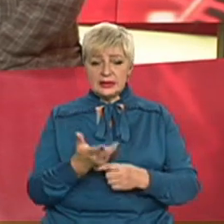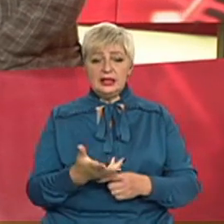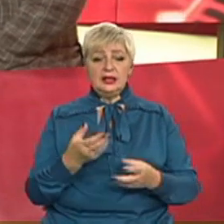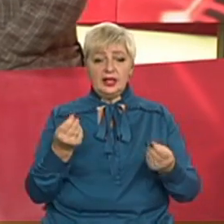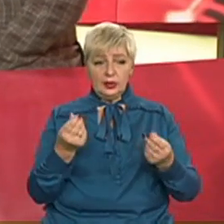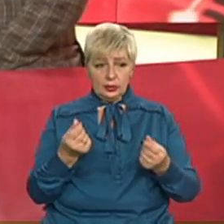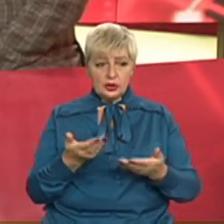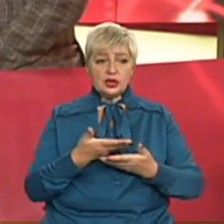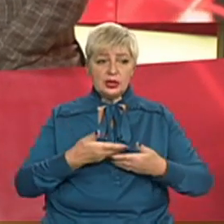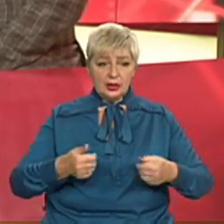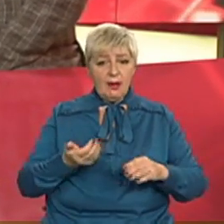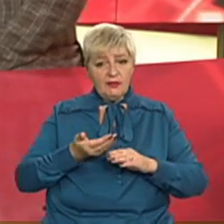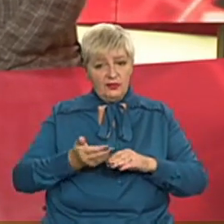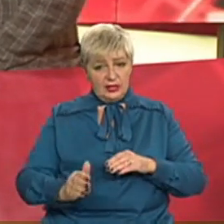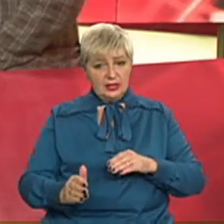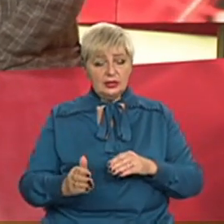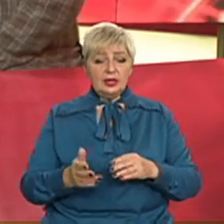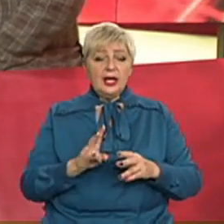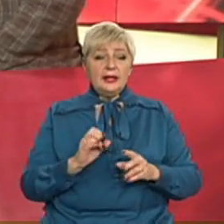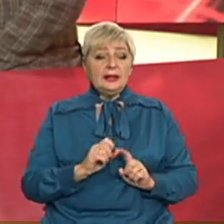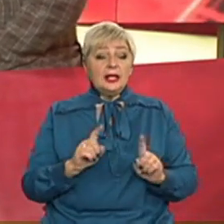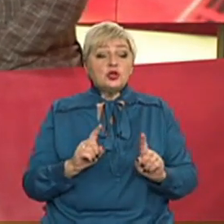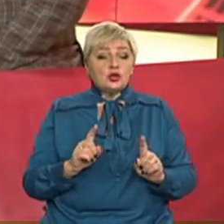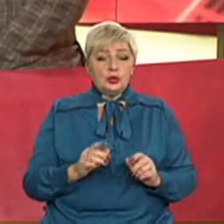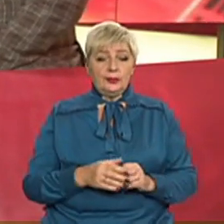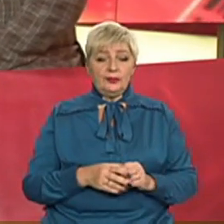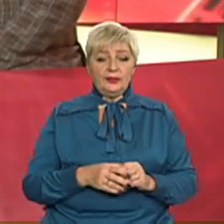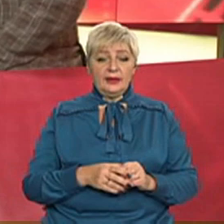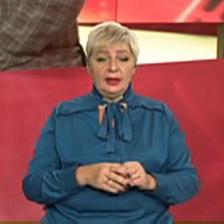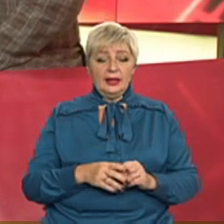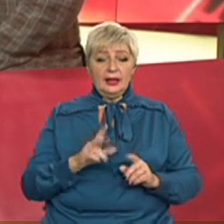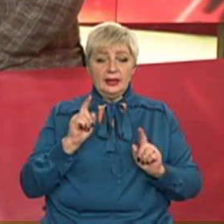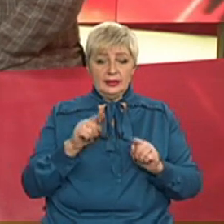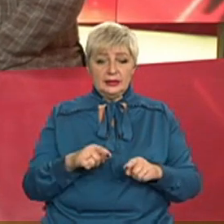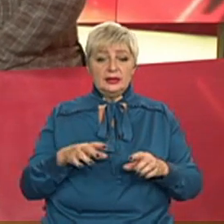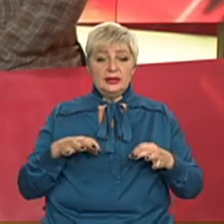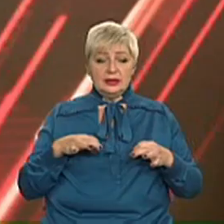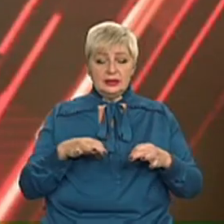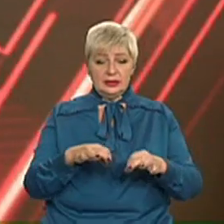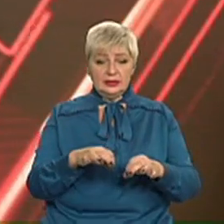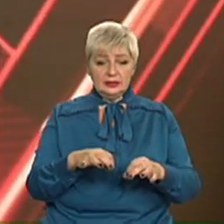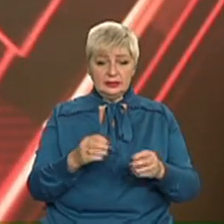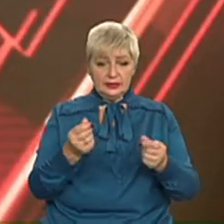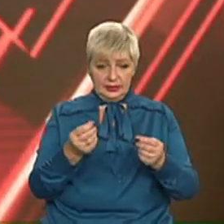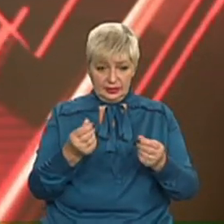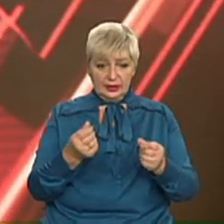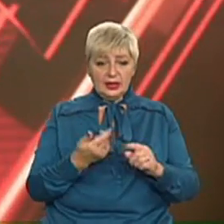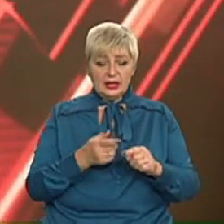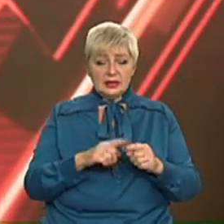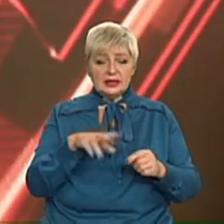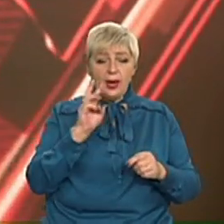скільки грошей нам все ж таки виділили і на що? Ну, ті трансферти, які ми отримуємо з центрального бюджету, це